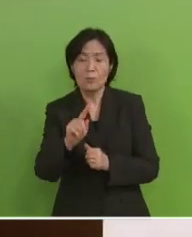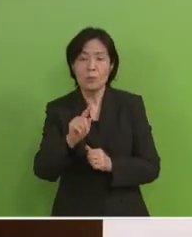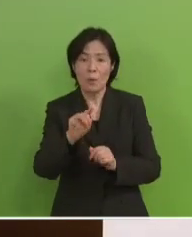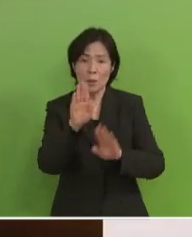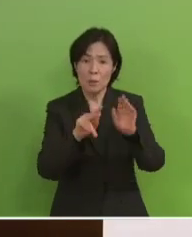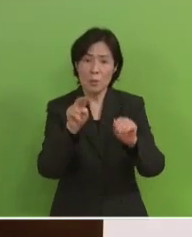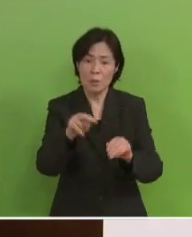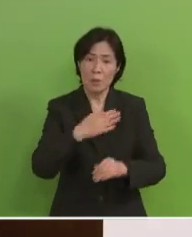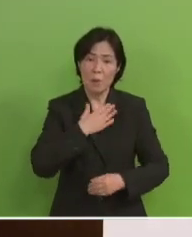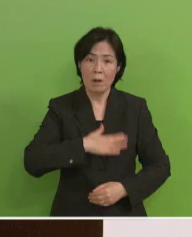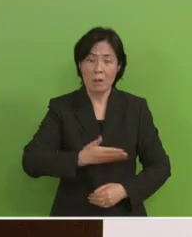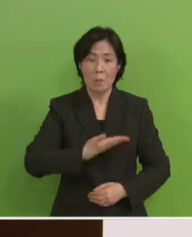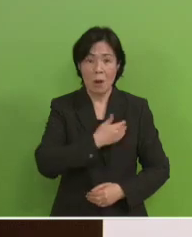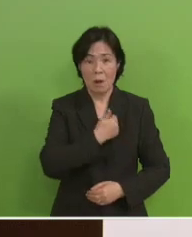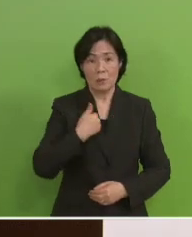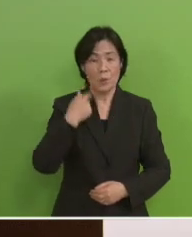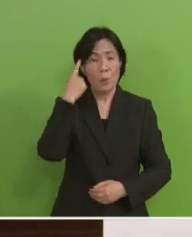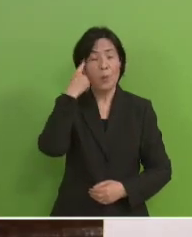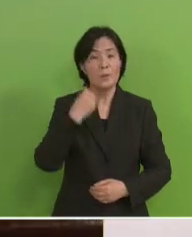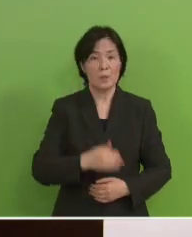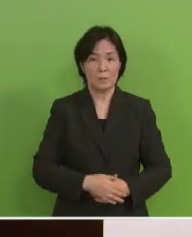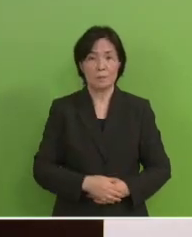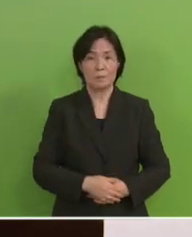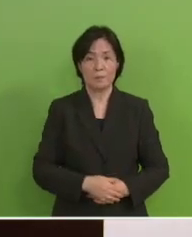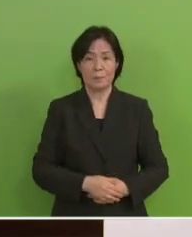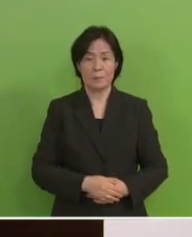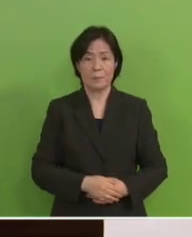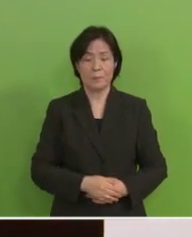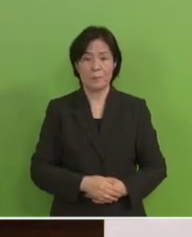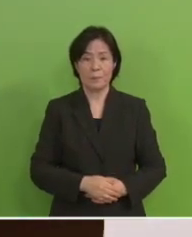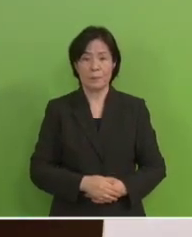分かりいただけるんでは中のかというふうに思います